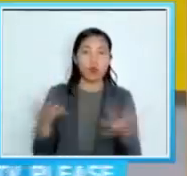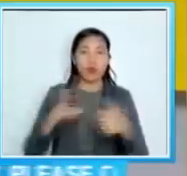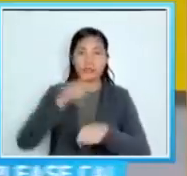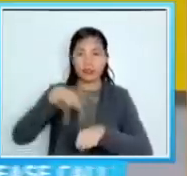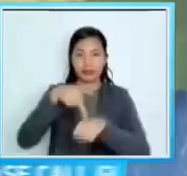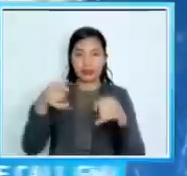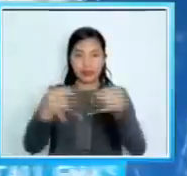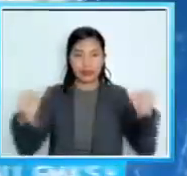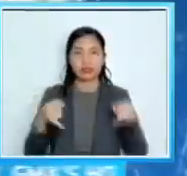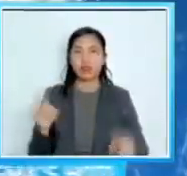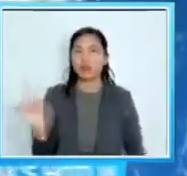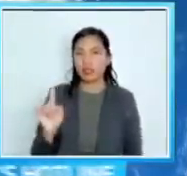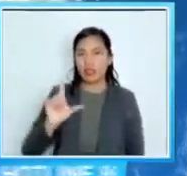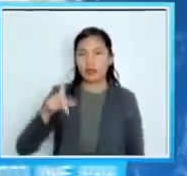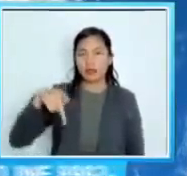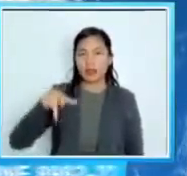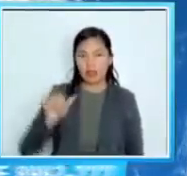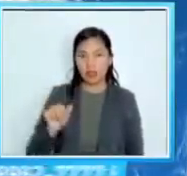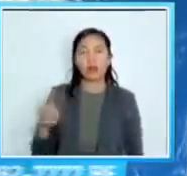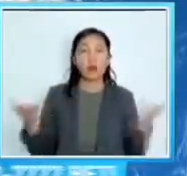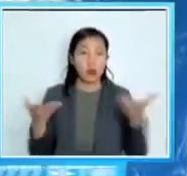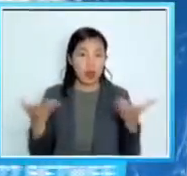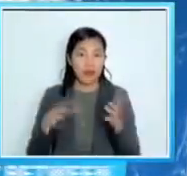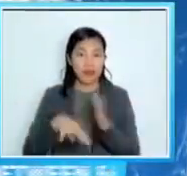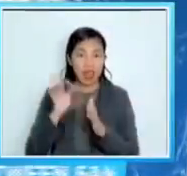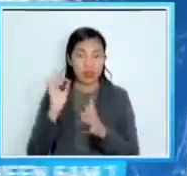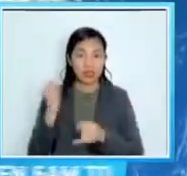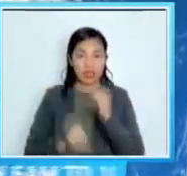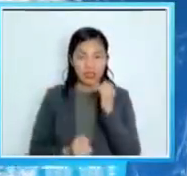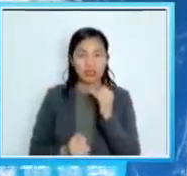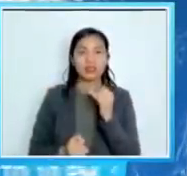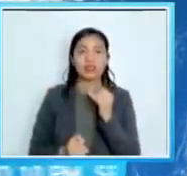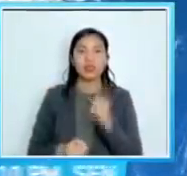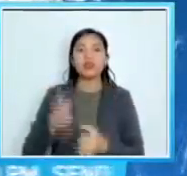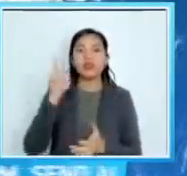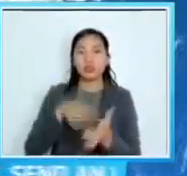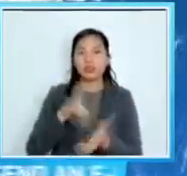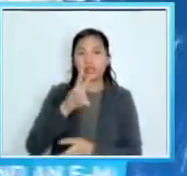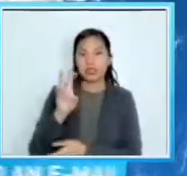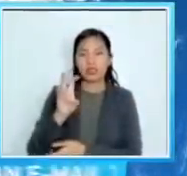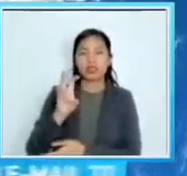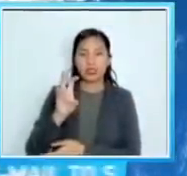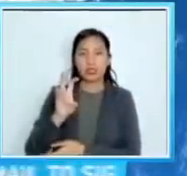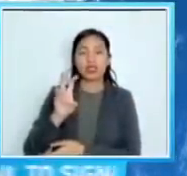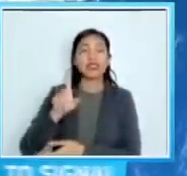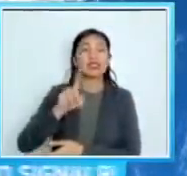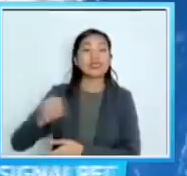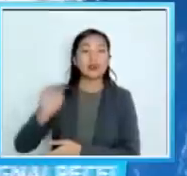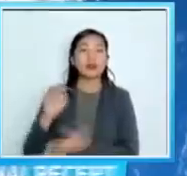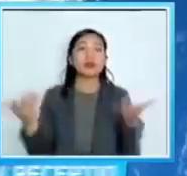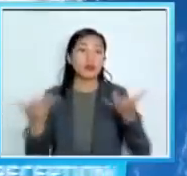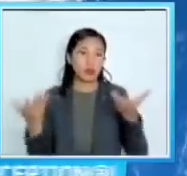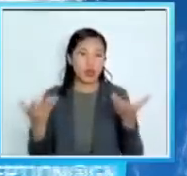Ocean. Huli pong namataan ng Pag-asa ang nasabing LPA sa 2,600 kilometers east-southeast ng Mindanao.